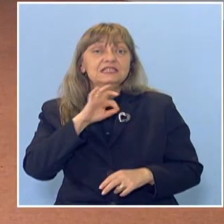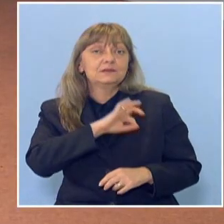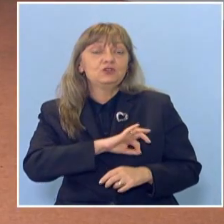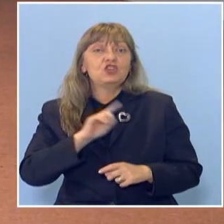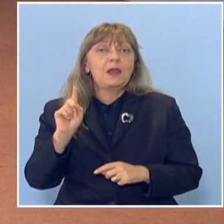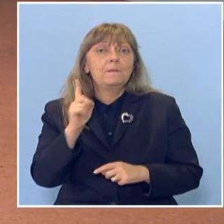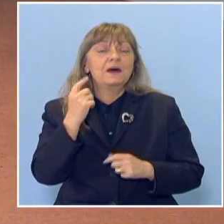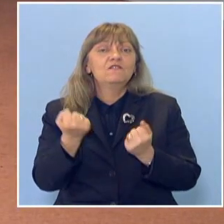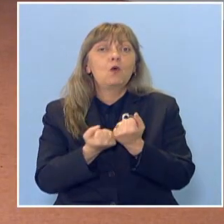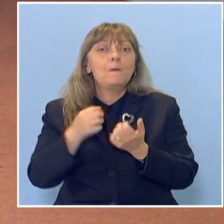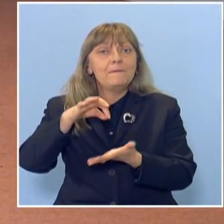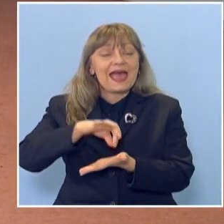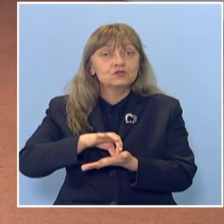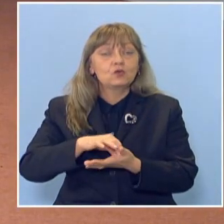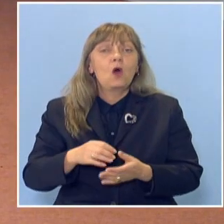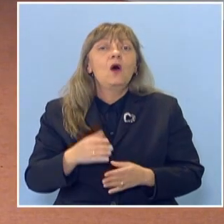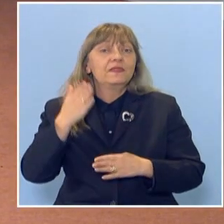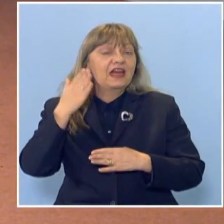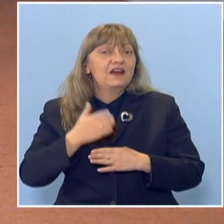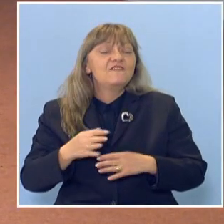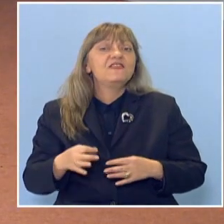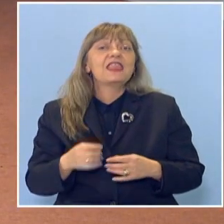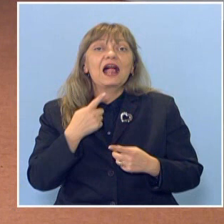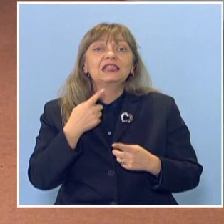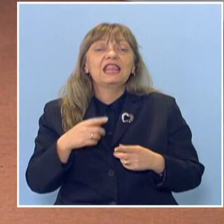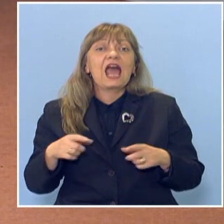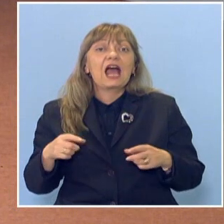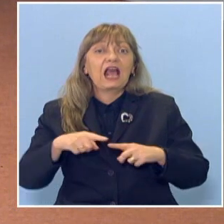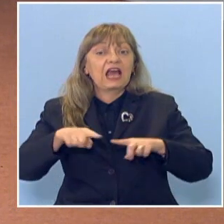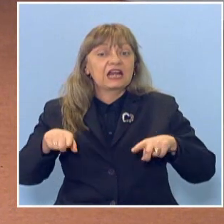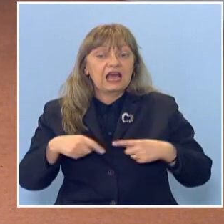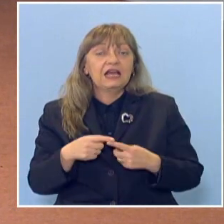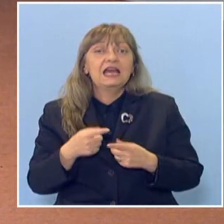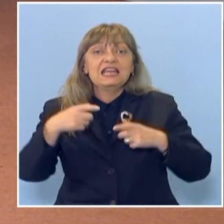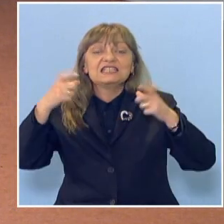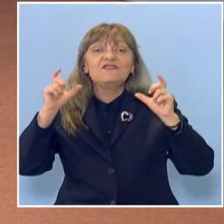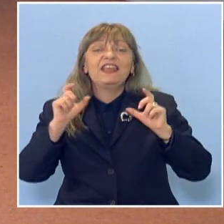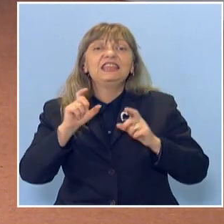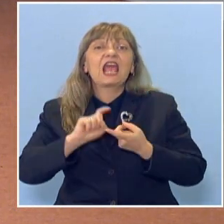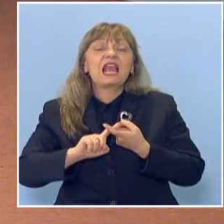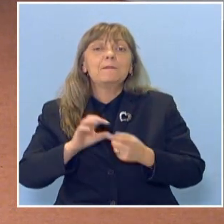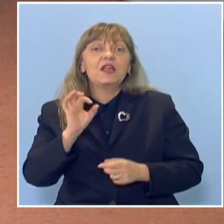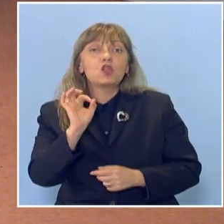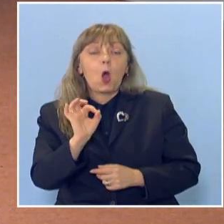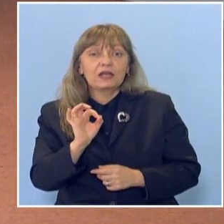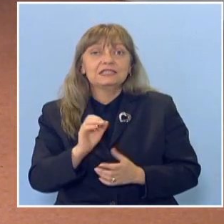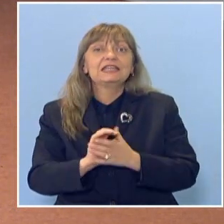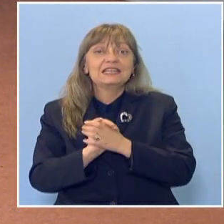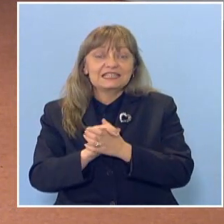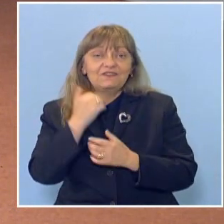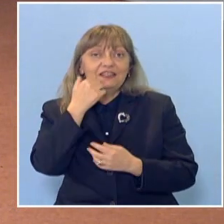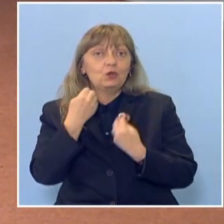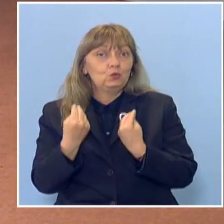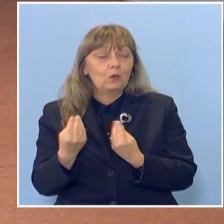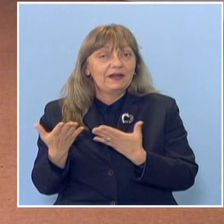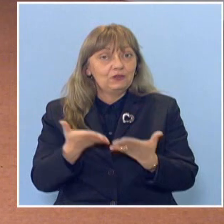място на финалния кръг на младежкия ораторски форум Свети Климент Охридски. Здравейте и добре дошла при нас. Радвам